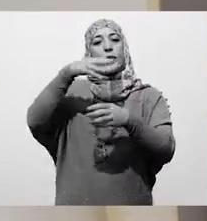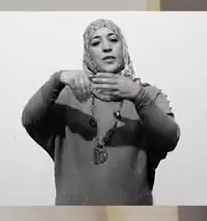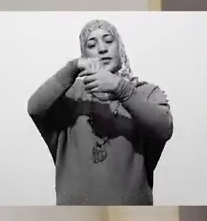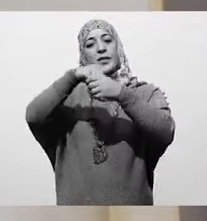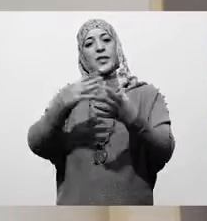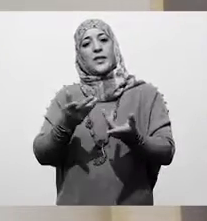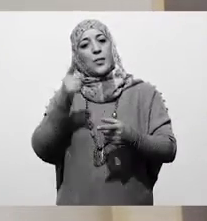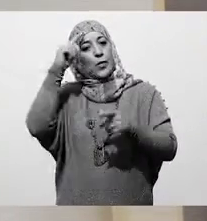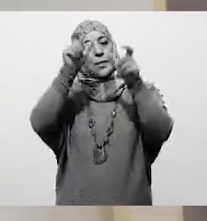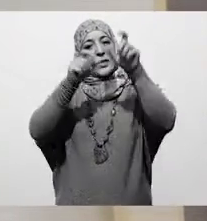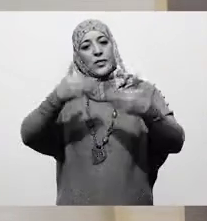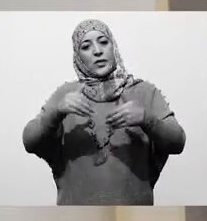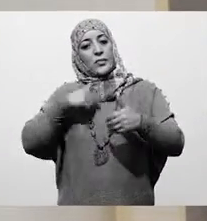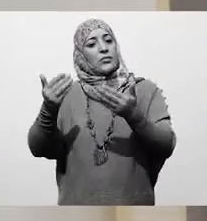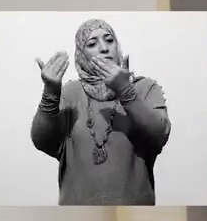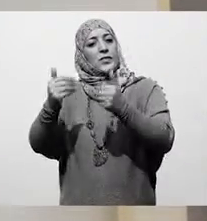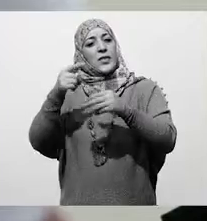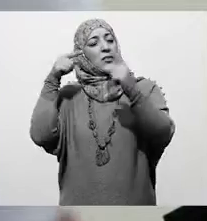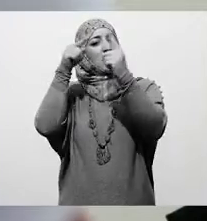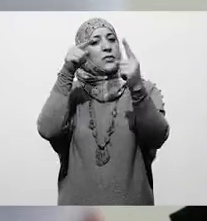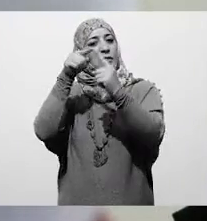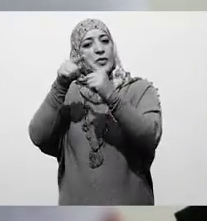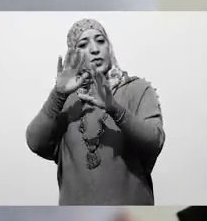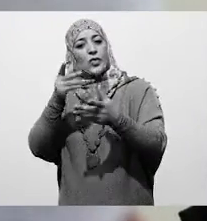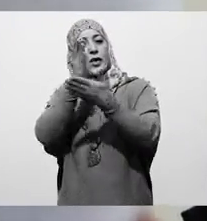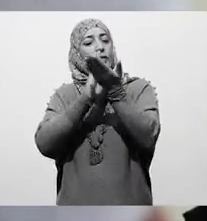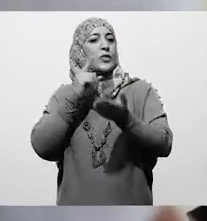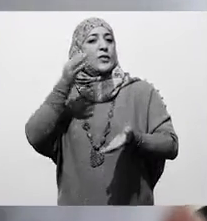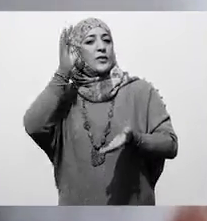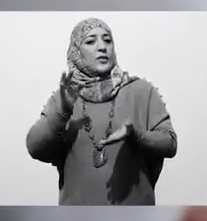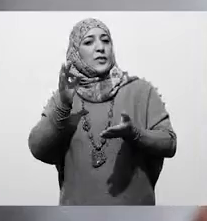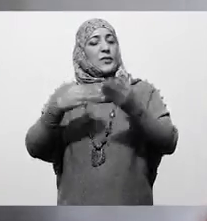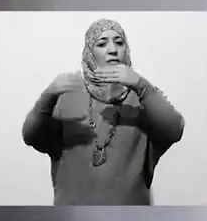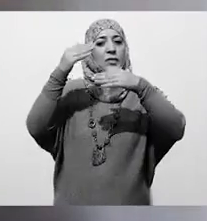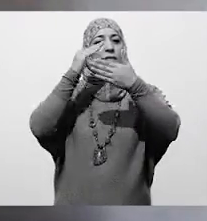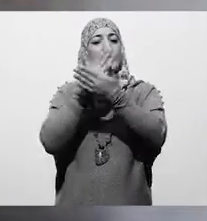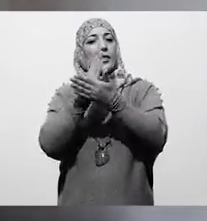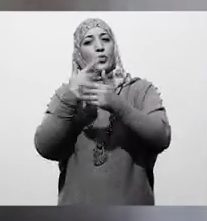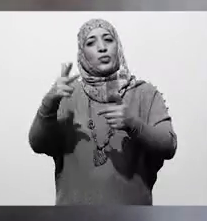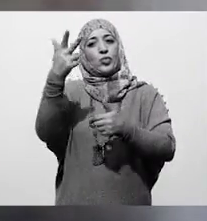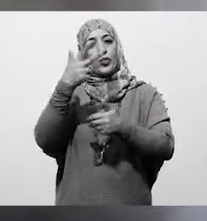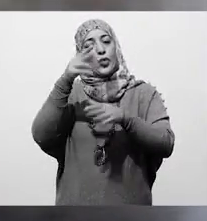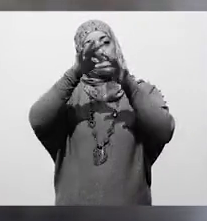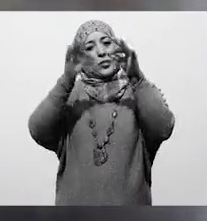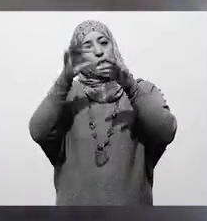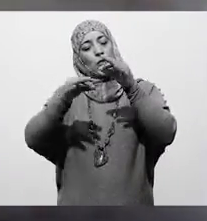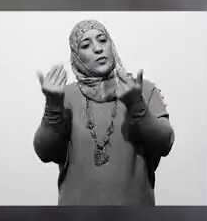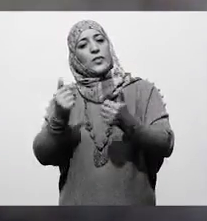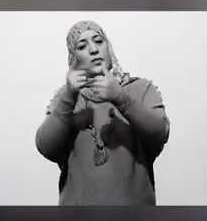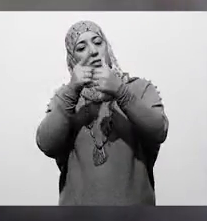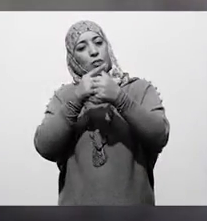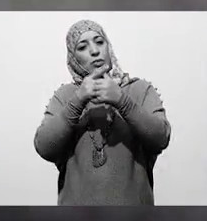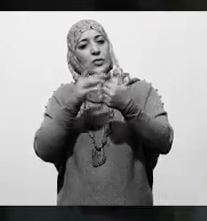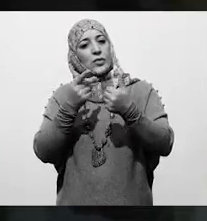droits des personnes handicapées. Pour atteindre cet objectif, le projet Decide a été construit autour de 3 résultats attendus. Le